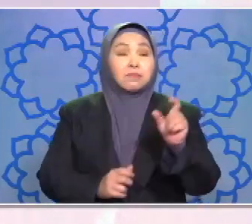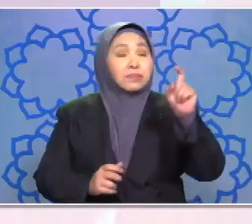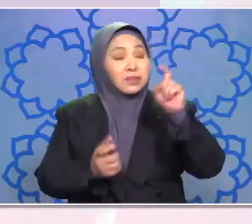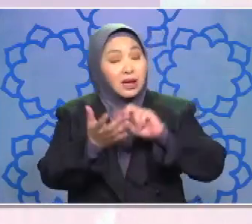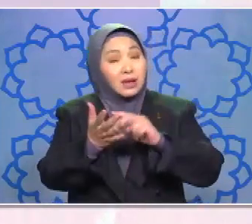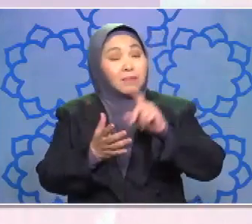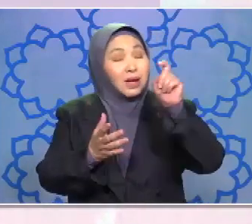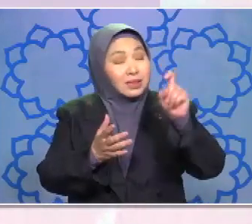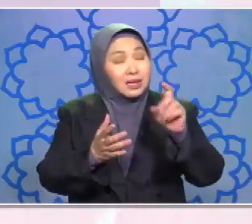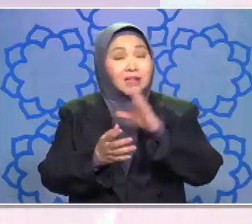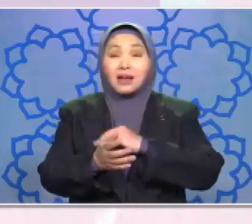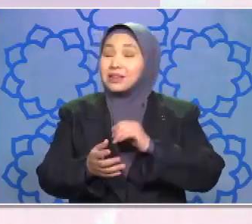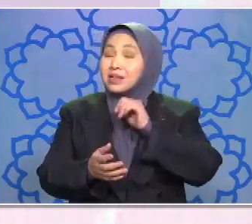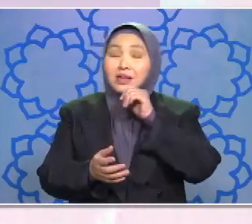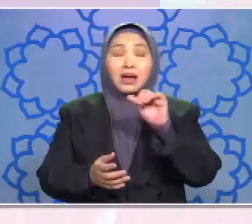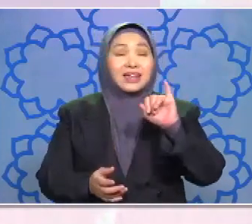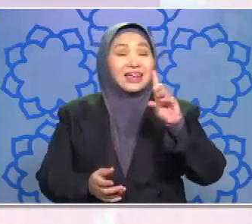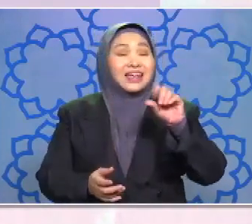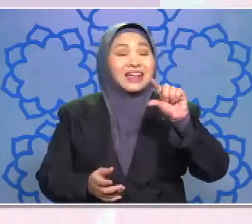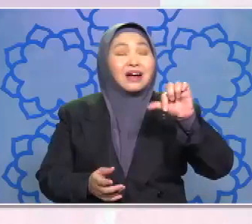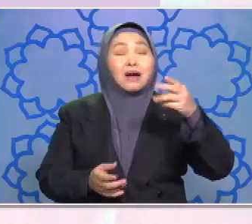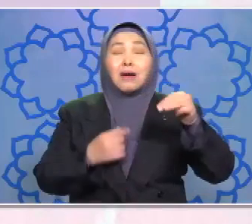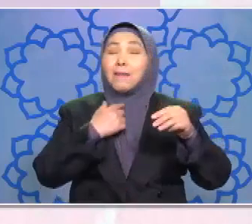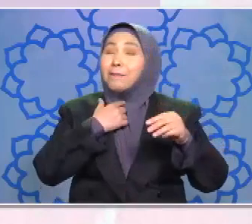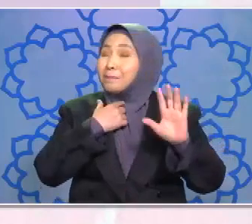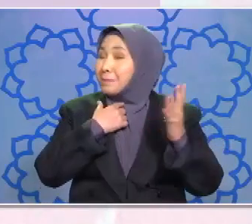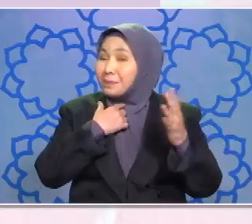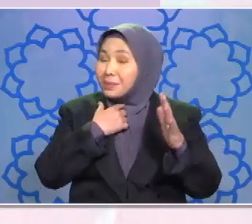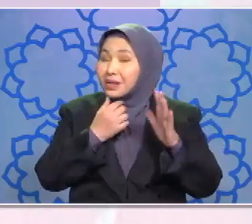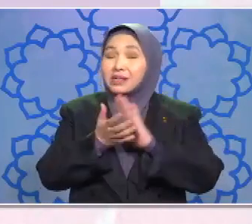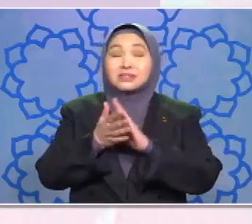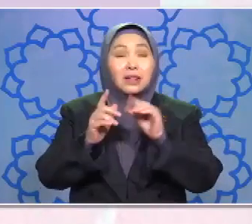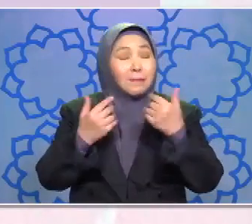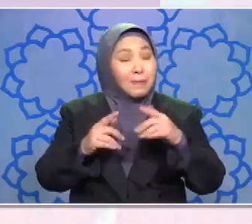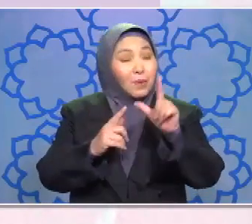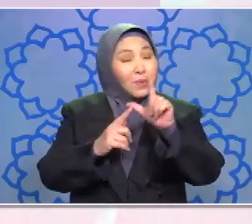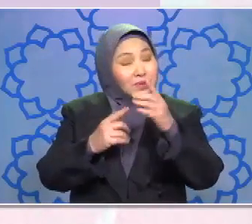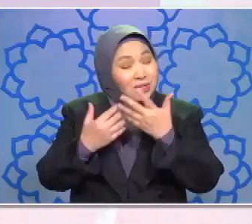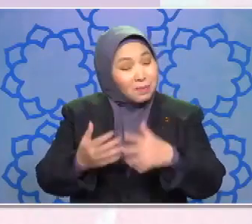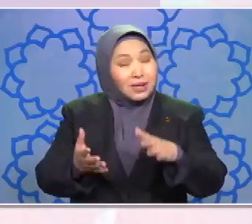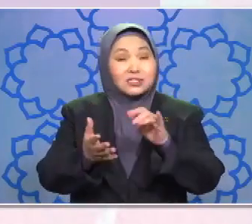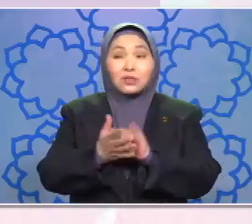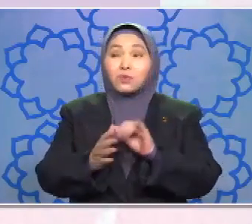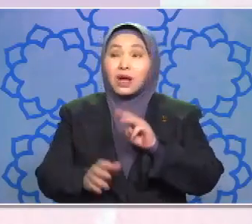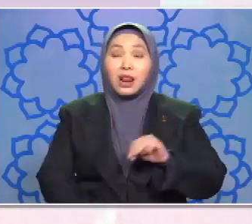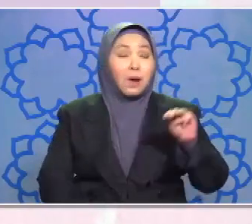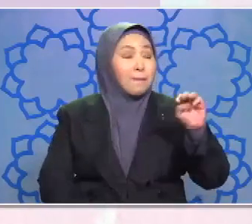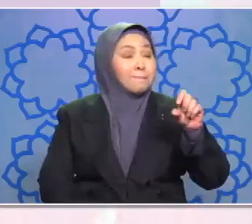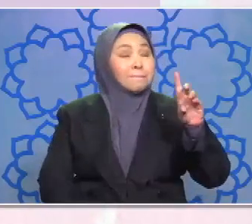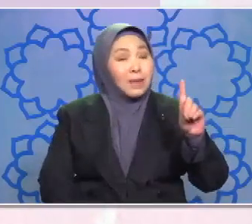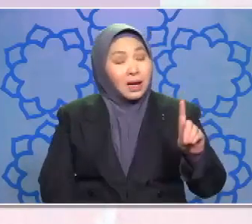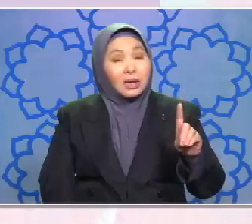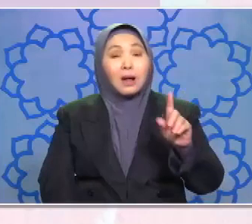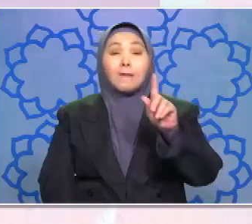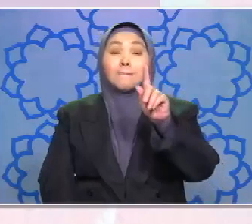tersebut tidak diidghamkan ke dalam huruf selepasnya. Kalau mad lazim kalimi